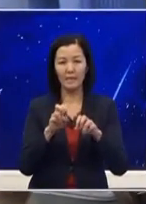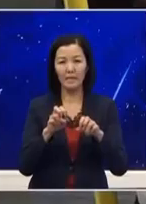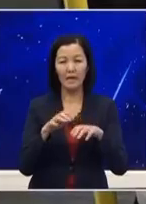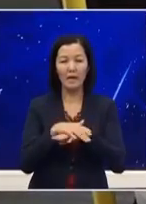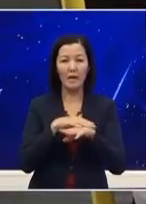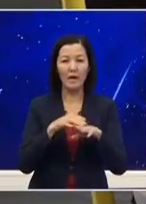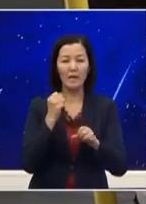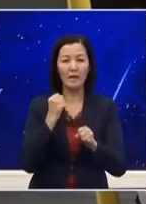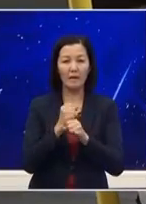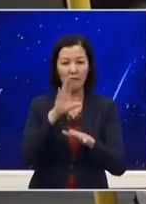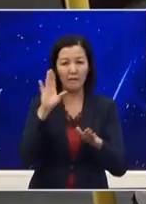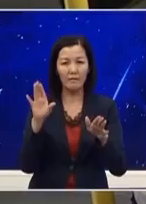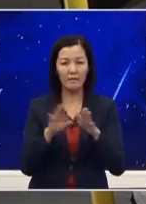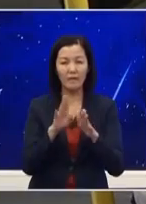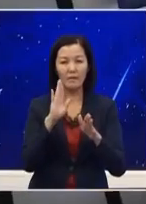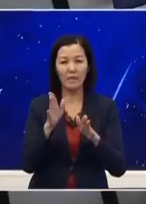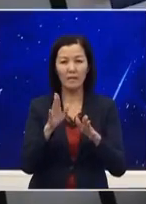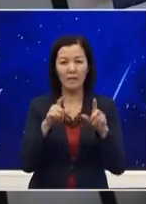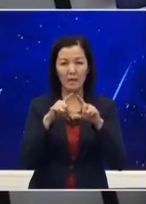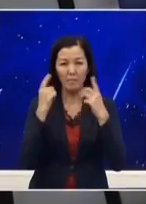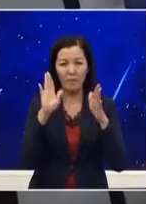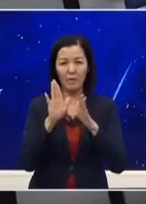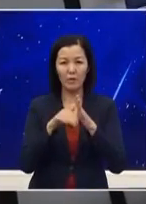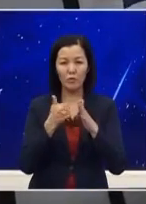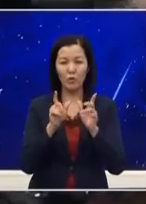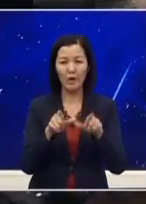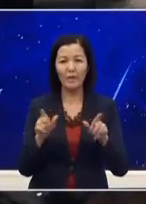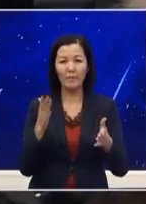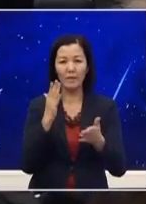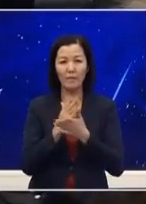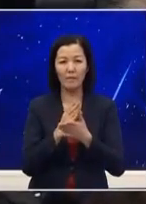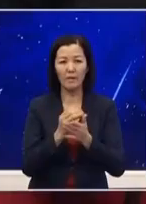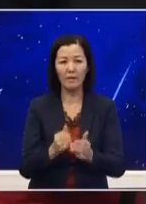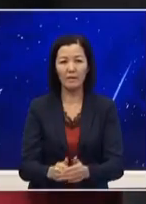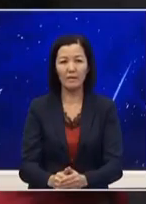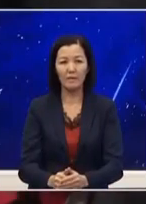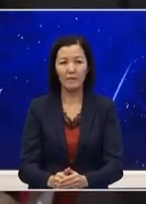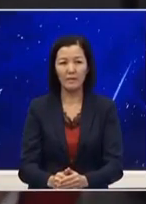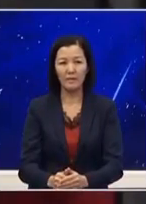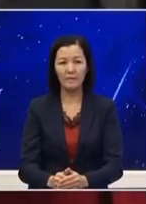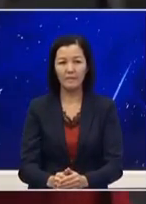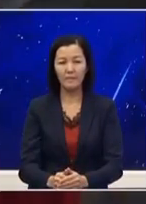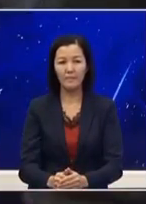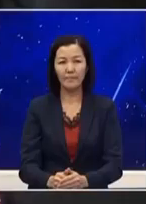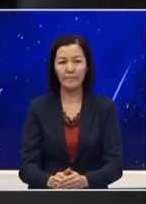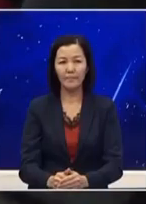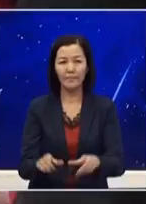ойда болдық. Алайда бетпердесі жолаушылар да ұшырасты. Өзіндік себептері де бар екен. Молодой человек, у вас